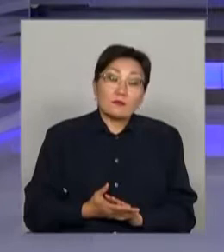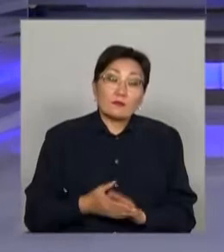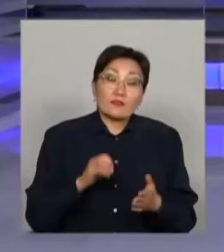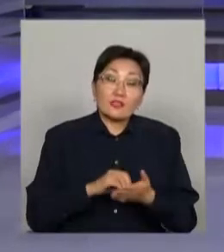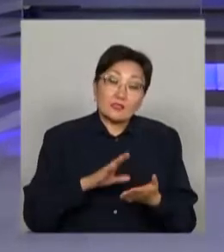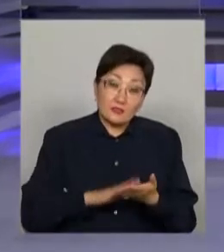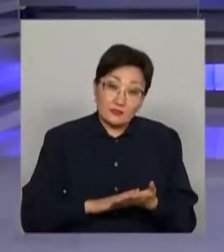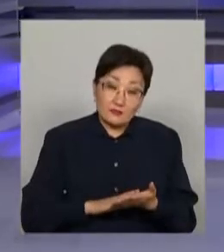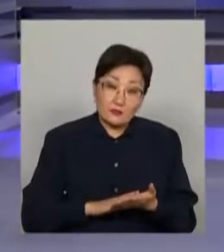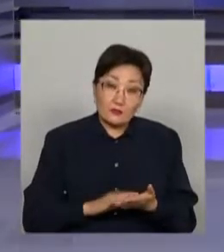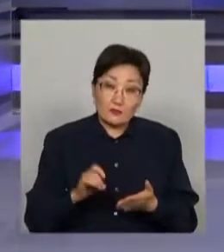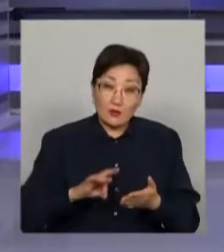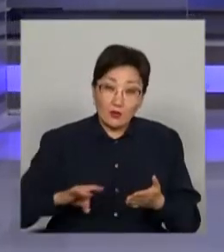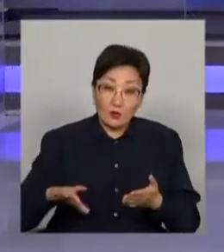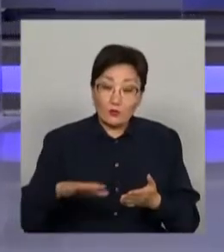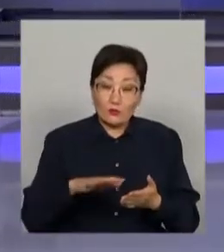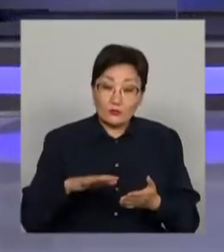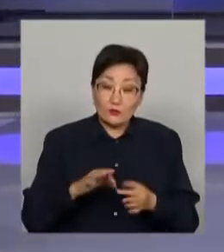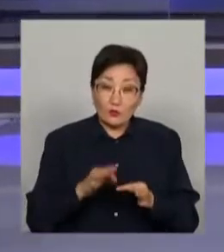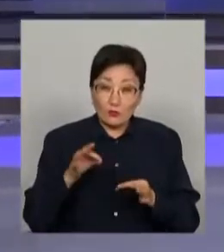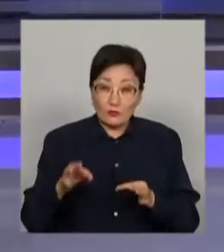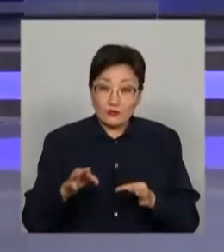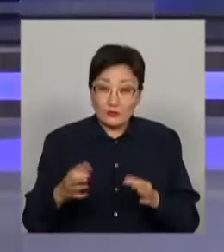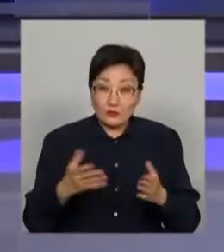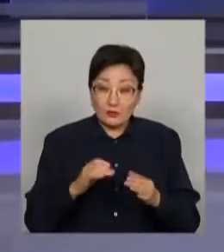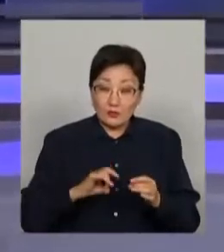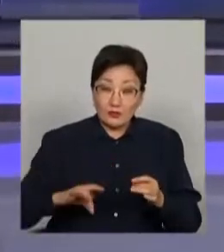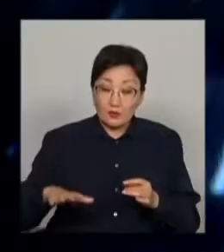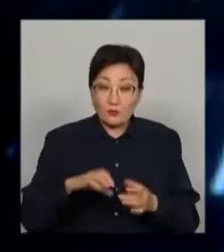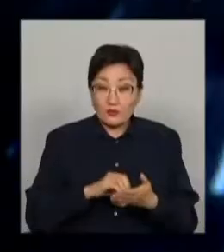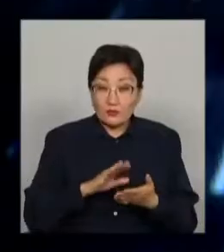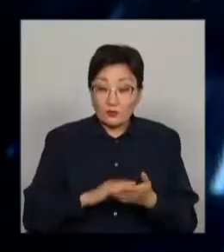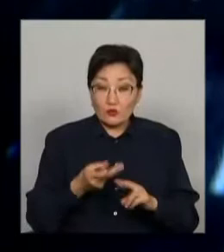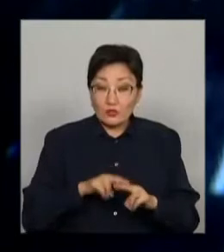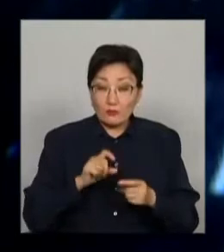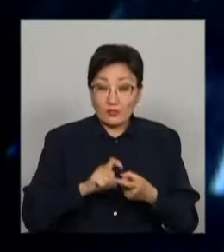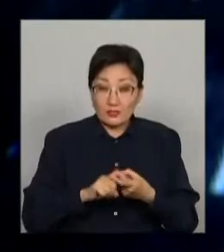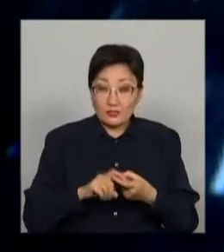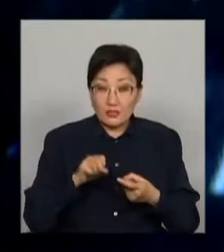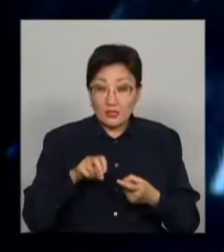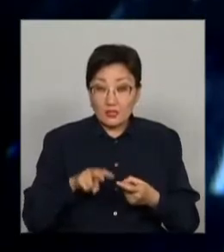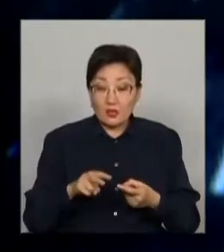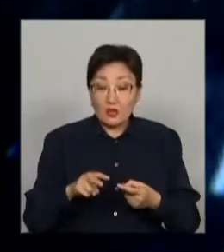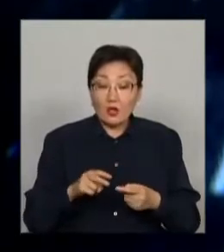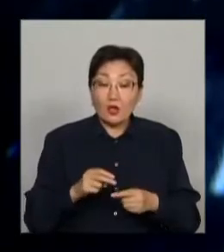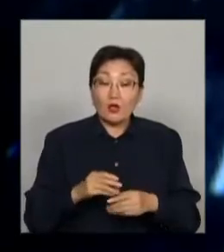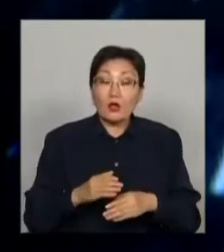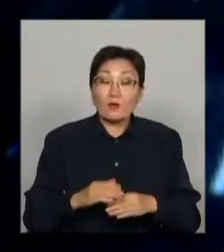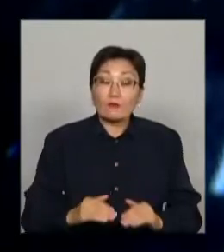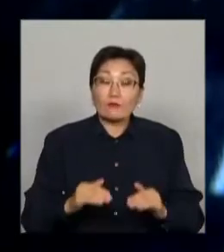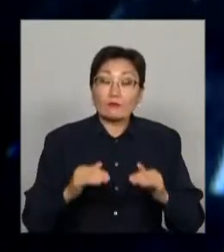тіркелген ауданда болсын, облыс болсын, қай аумақ тіркеледі, соған байланысты. Соған байланысты. Ал бөлшек сауда